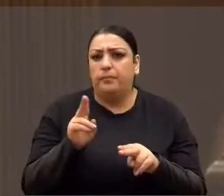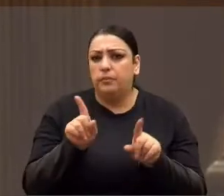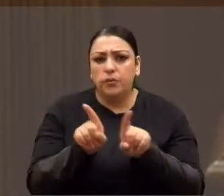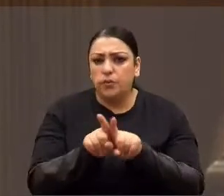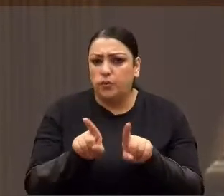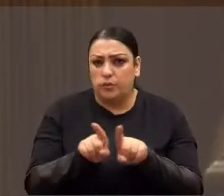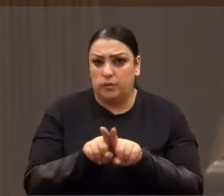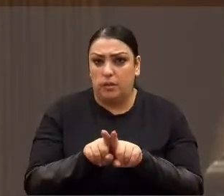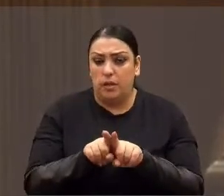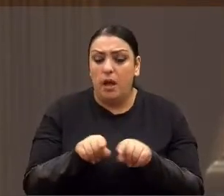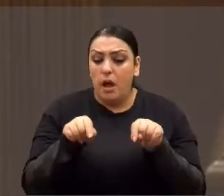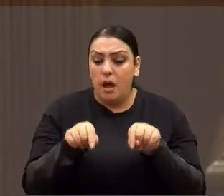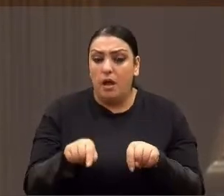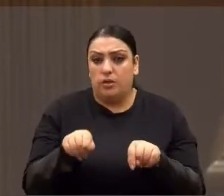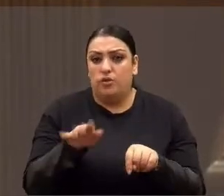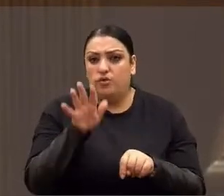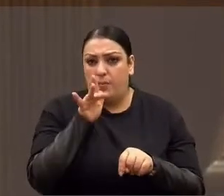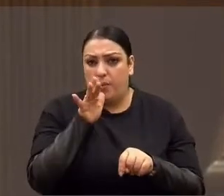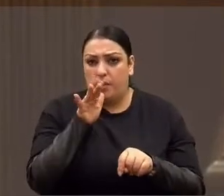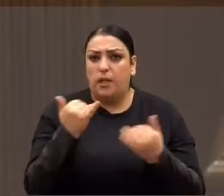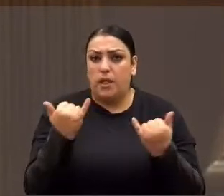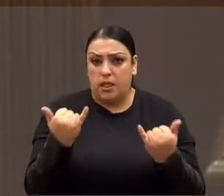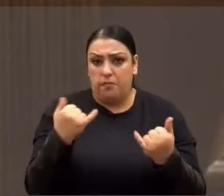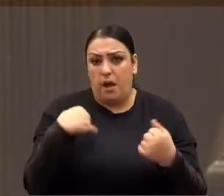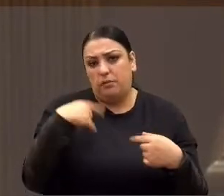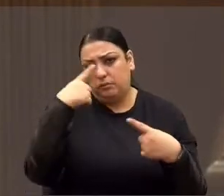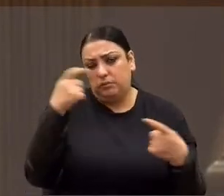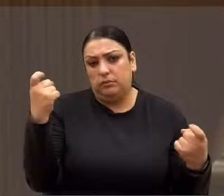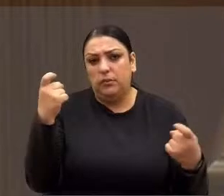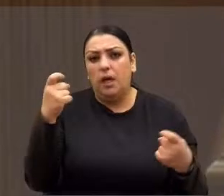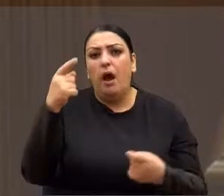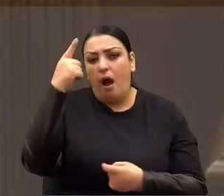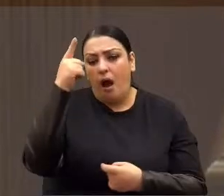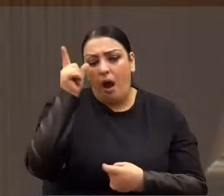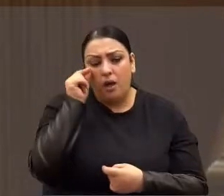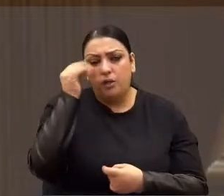պահին հայտարարում եմ հայ ժողովրդի